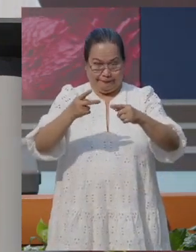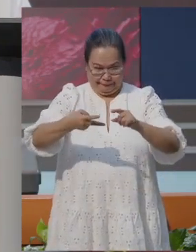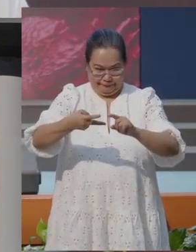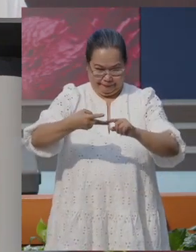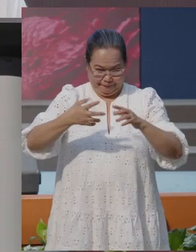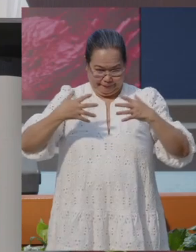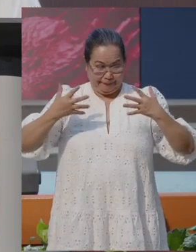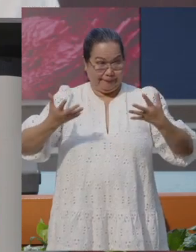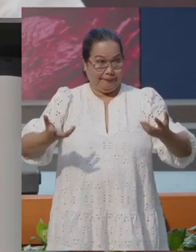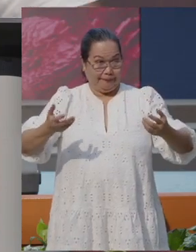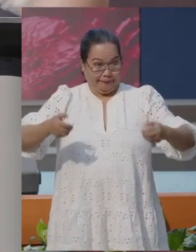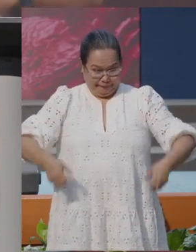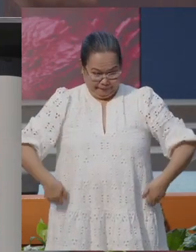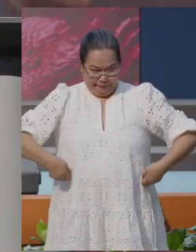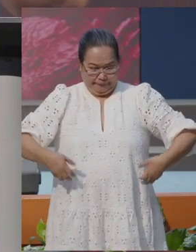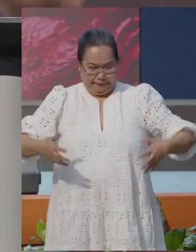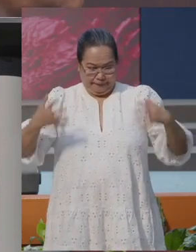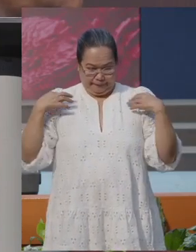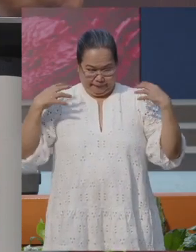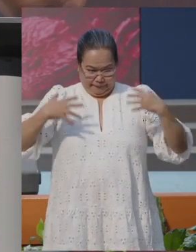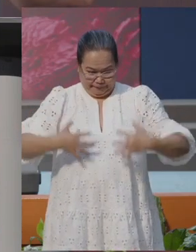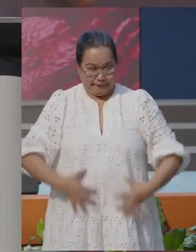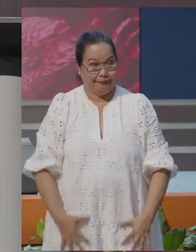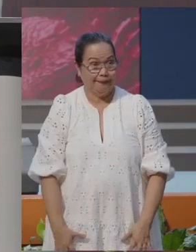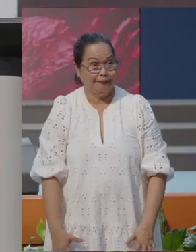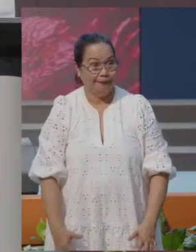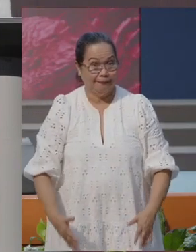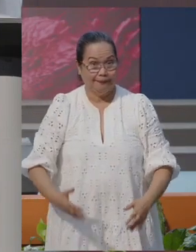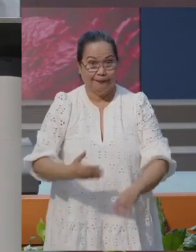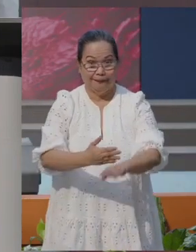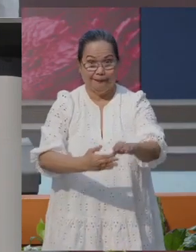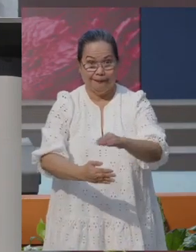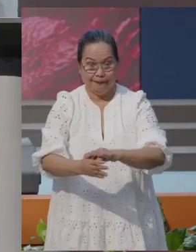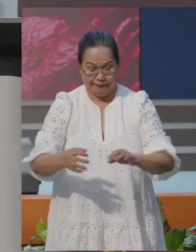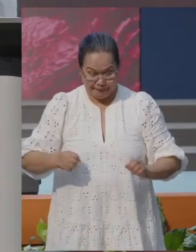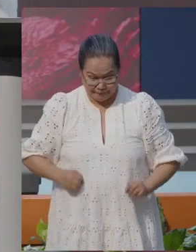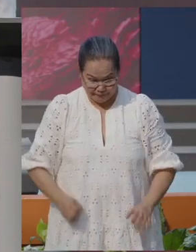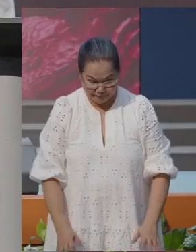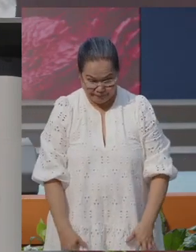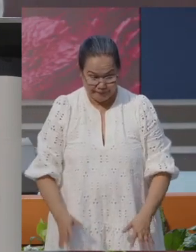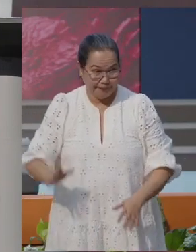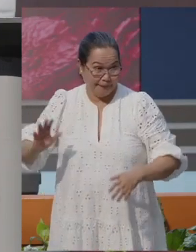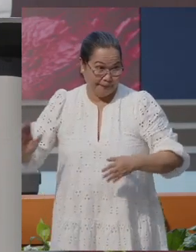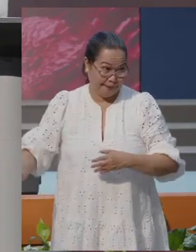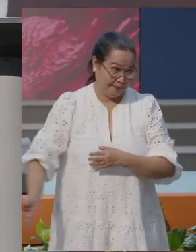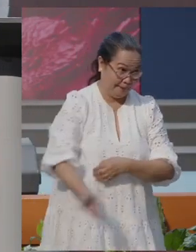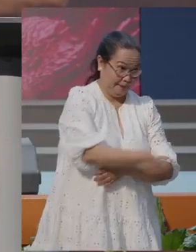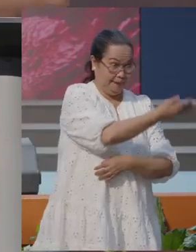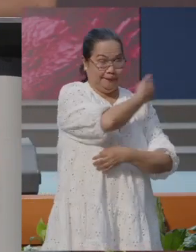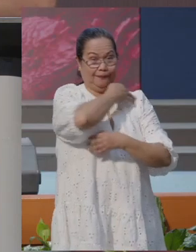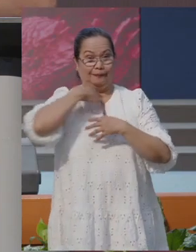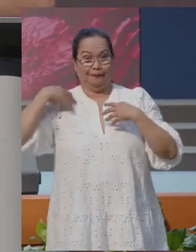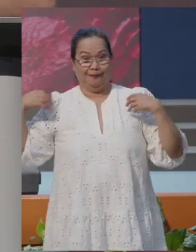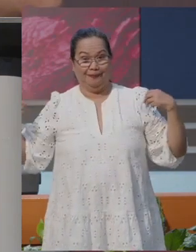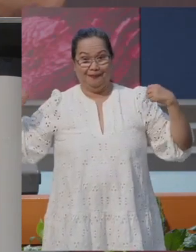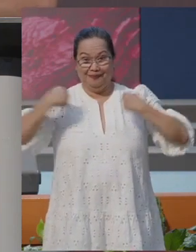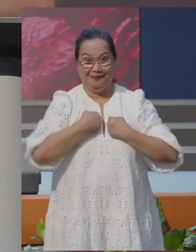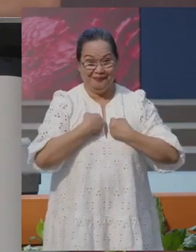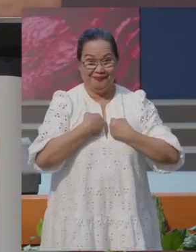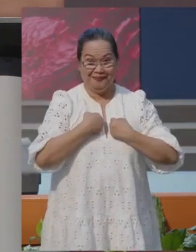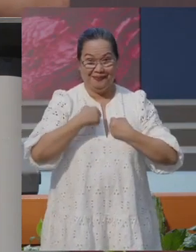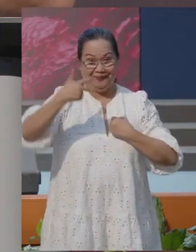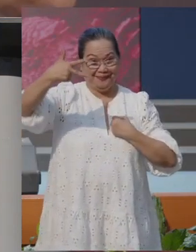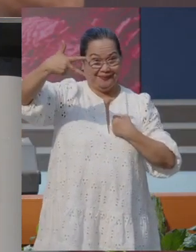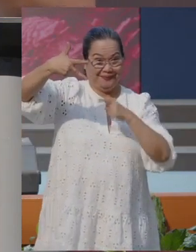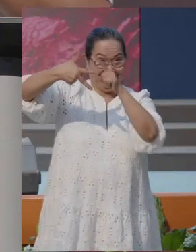na hanggang tuhod, lampas tuhod. Tapos, cloak. na parang mahabang tsaleko na nakasuot